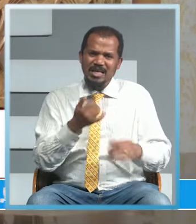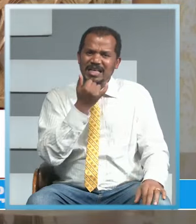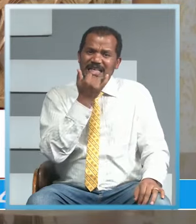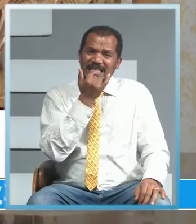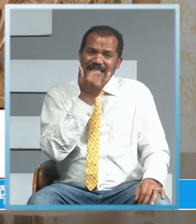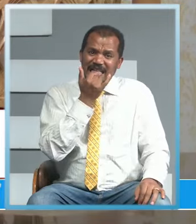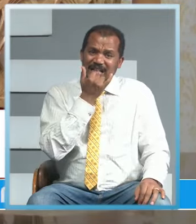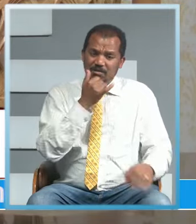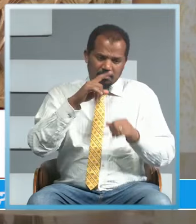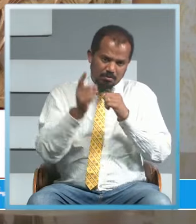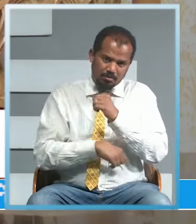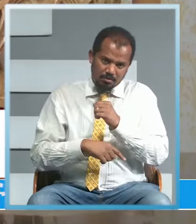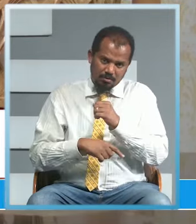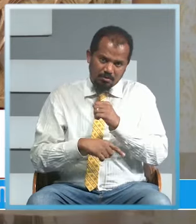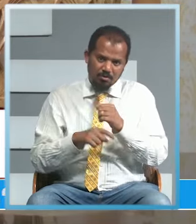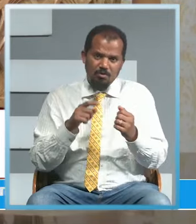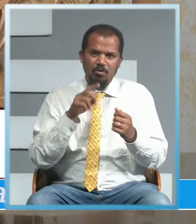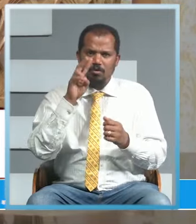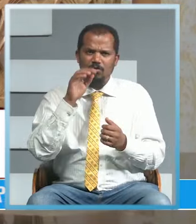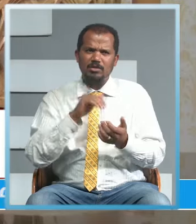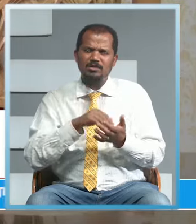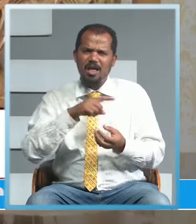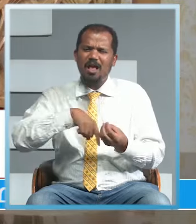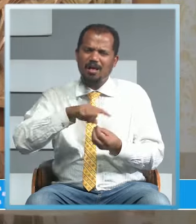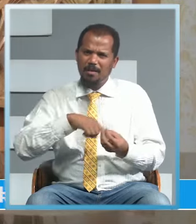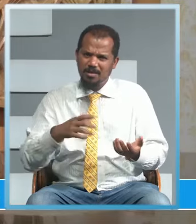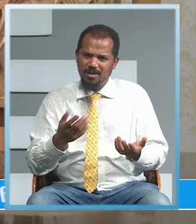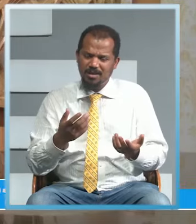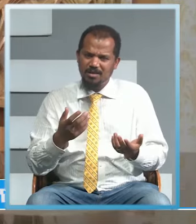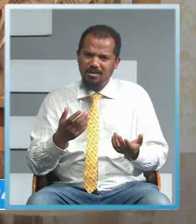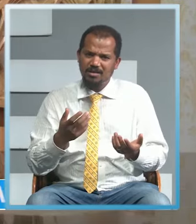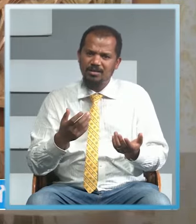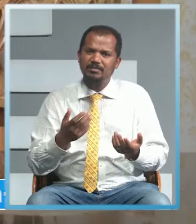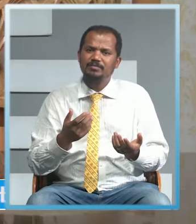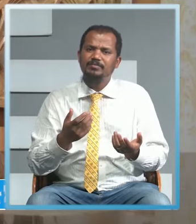ውስጥ ያጠፉትንም እየቀጣን ወደ ከ2000 አካባቢ የሚሆኑ